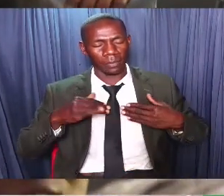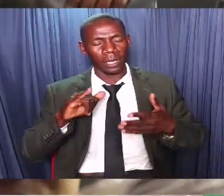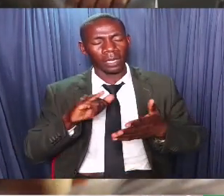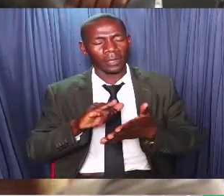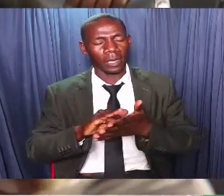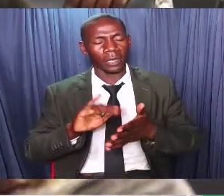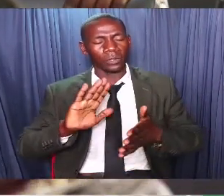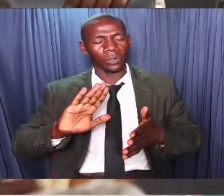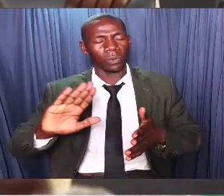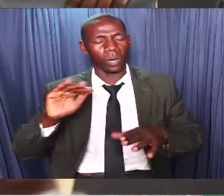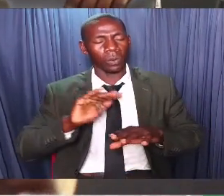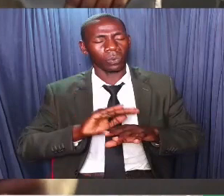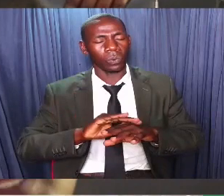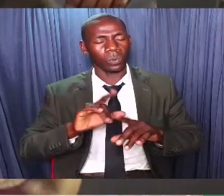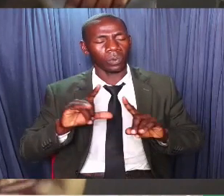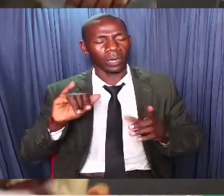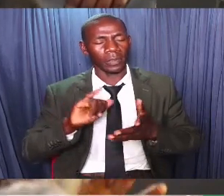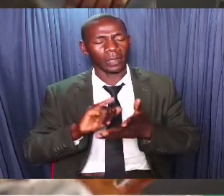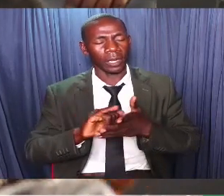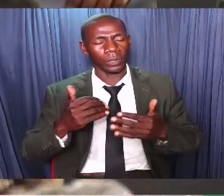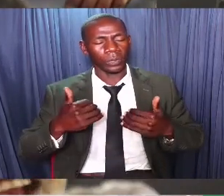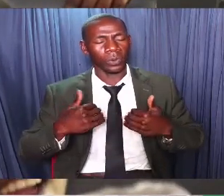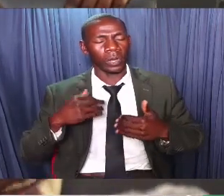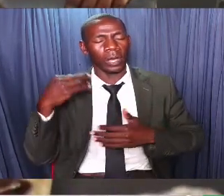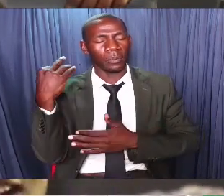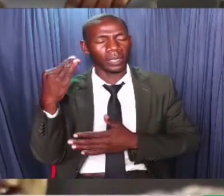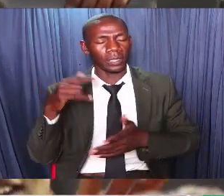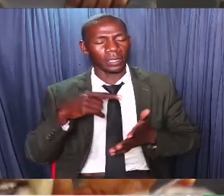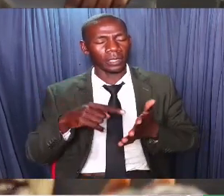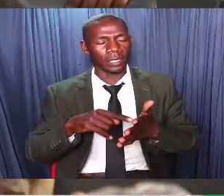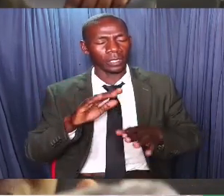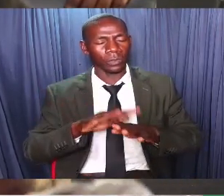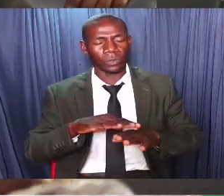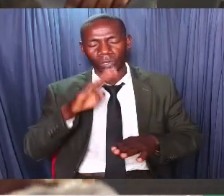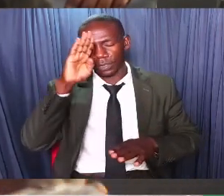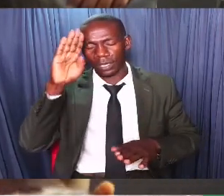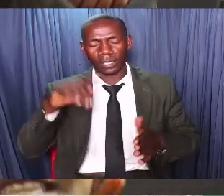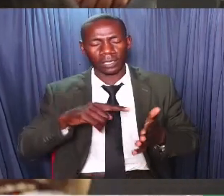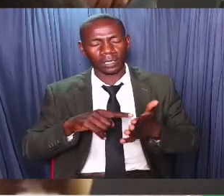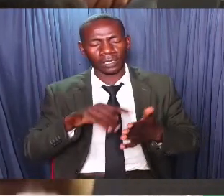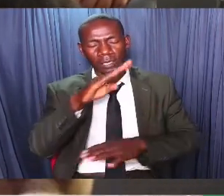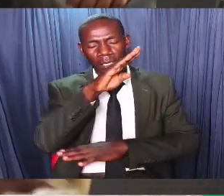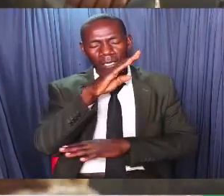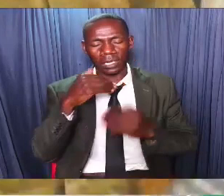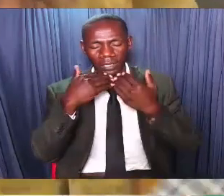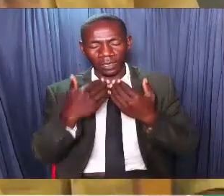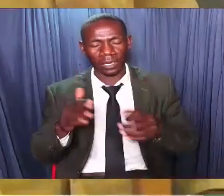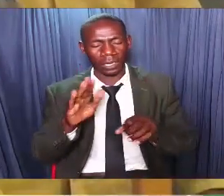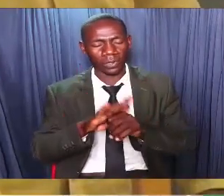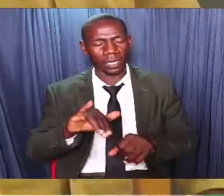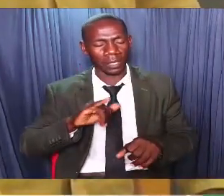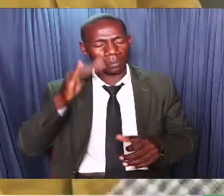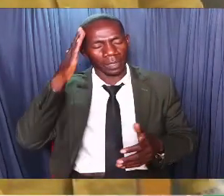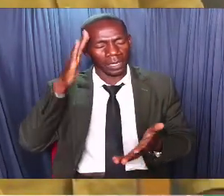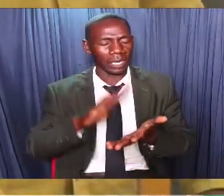Kuonekana katika miili yao. Uwaponye kila dhiki na kila udhaifu uwachukulie. Wawe wazima